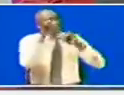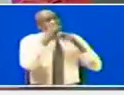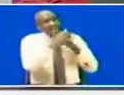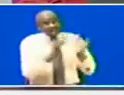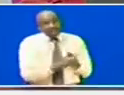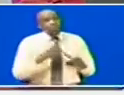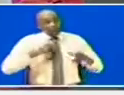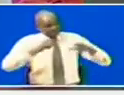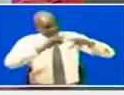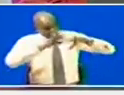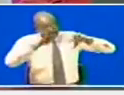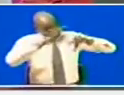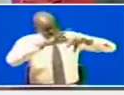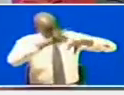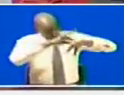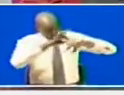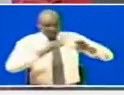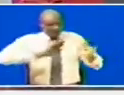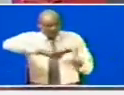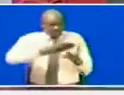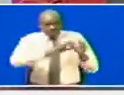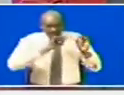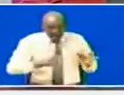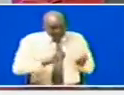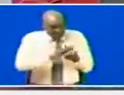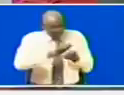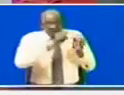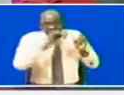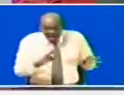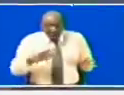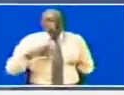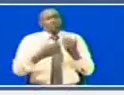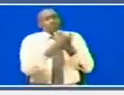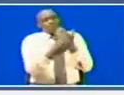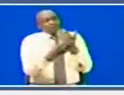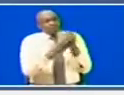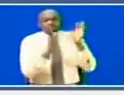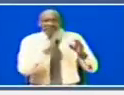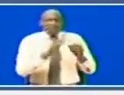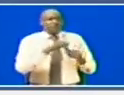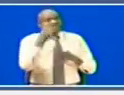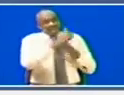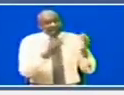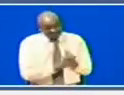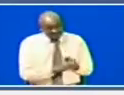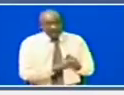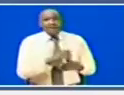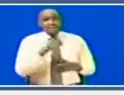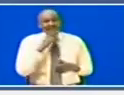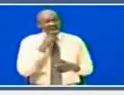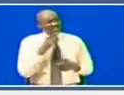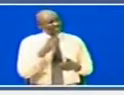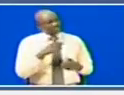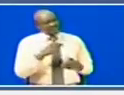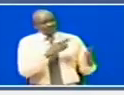kuweka kucha ndefu paka kuosha masufuria hawezi, kufua nguo zako hawezi. Kwa hivyo anamkengeusha huyu mwanamke kama mwanaume na anaona tena